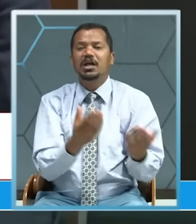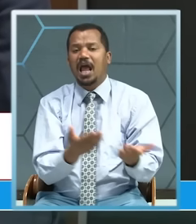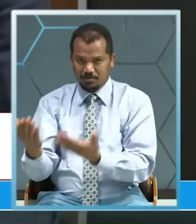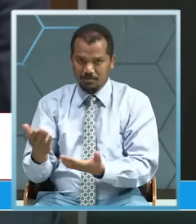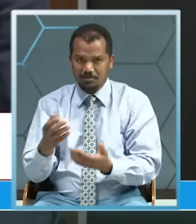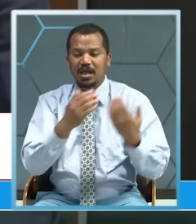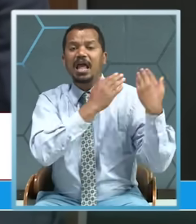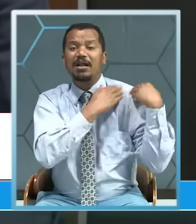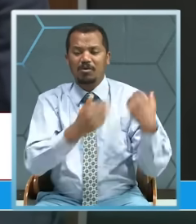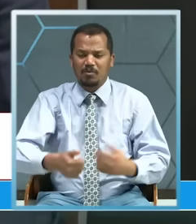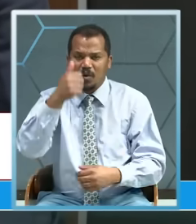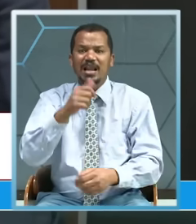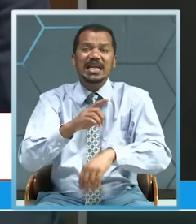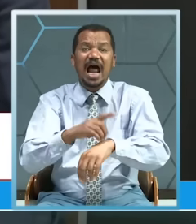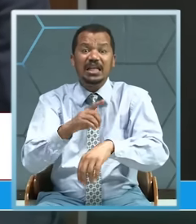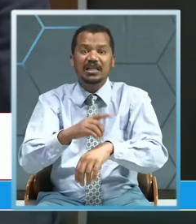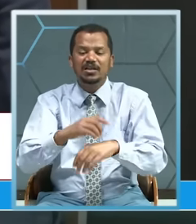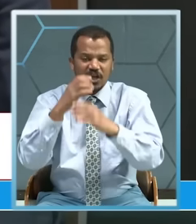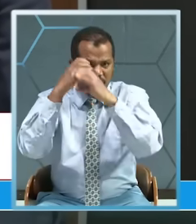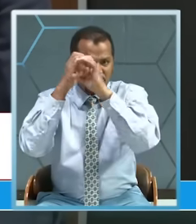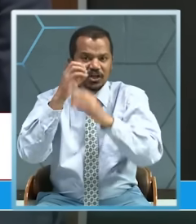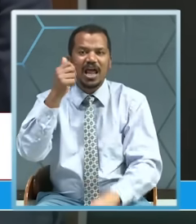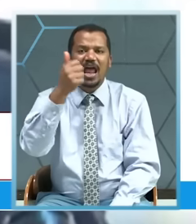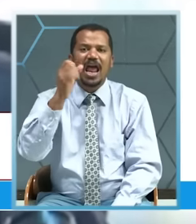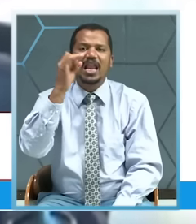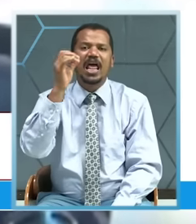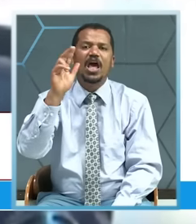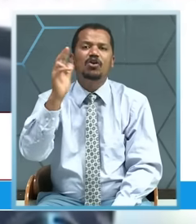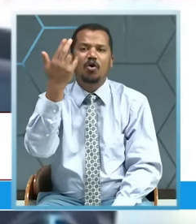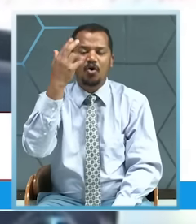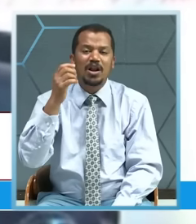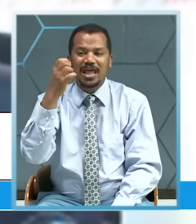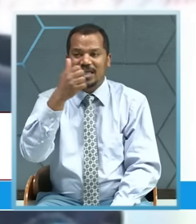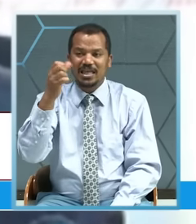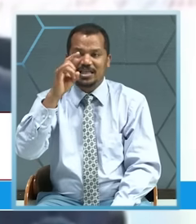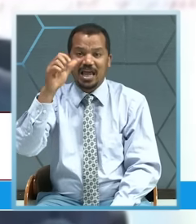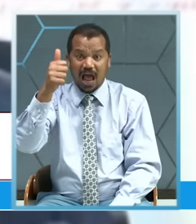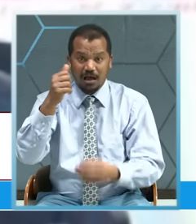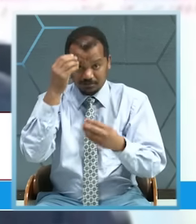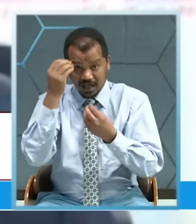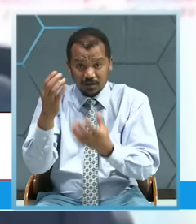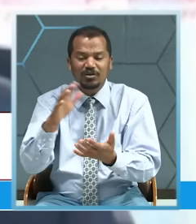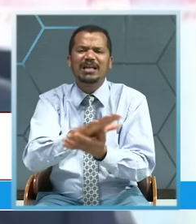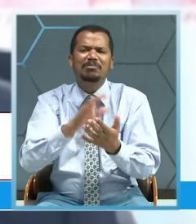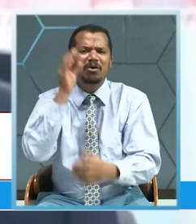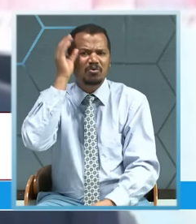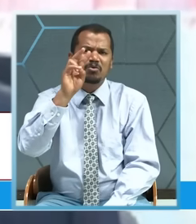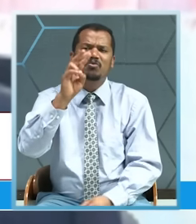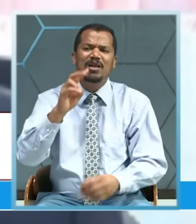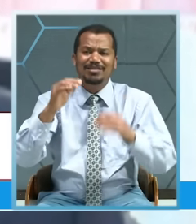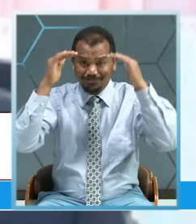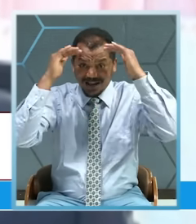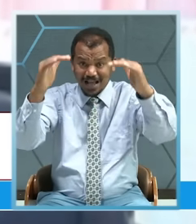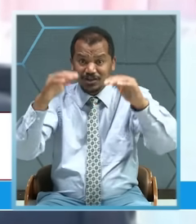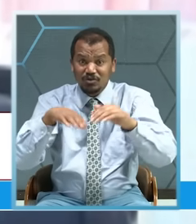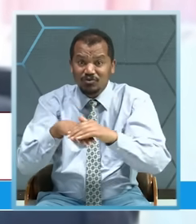ለሽያጭ ያቀርባል። የባለስልጣኑ ዋና ዳይሬክተር ኢንጂነር ኤሌሮ ኢፒዩ ለኢዚያ እንደገለጹት አሸባሪው ህወሓት